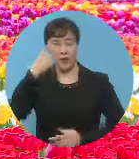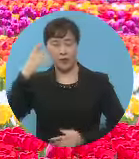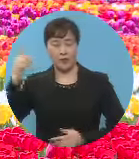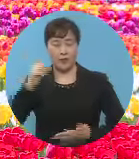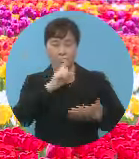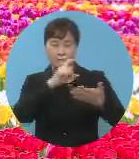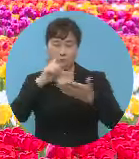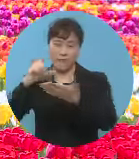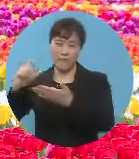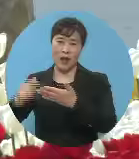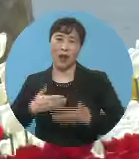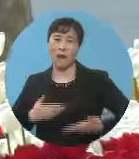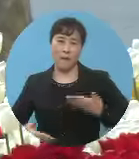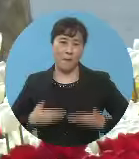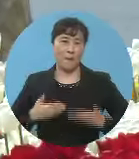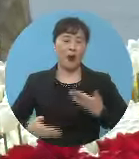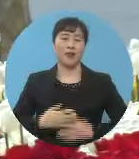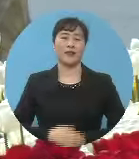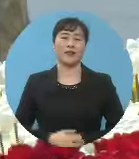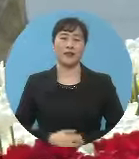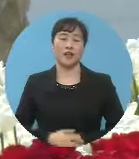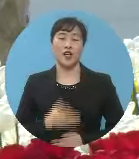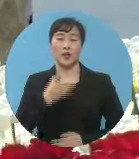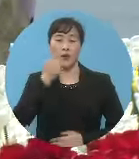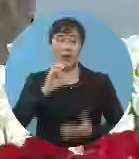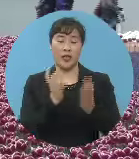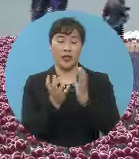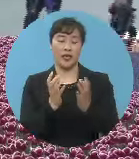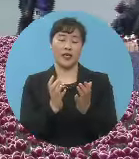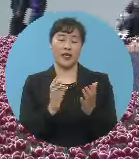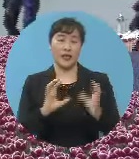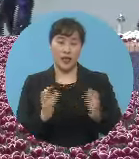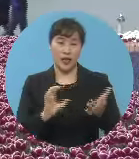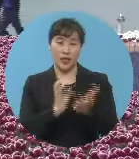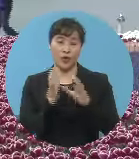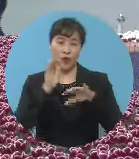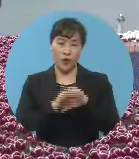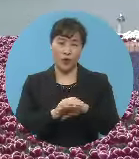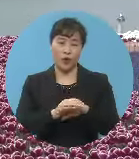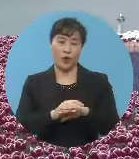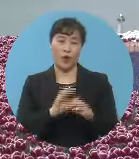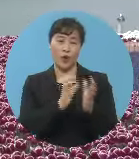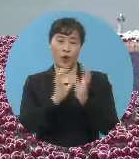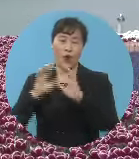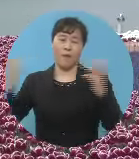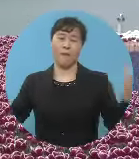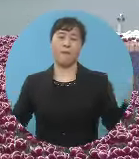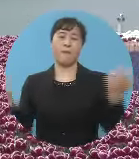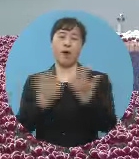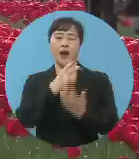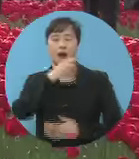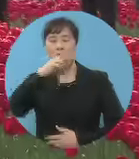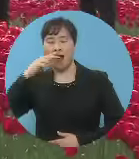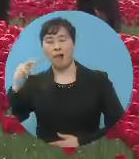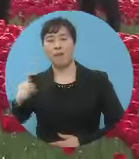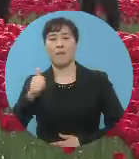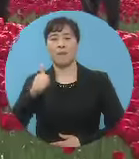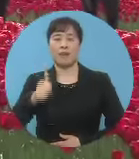담느라 바쁩니다. 순천만 국가정원은 꽃들이 뿜어내는 상큼한 봄 향기로 더욱